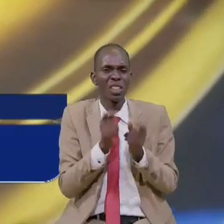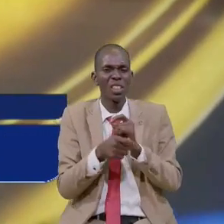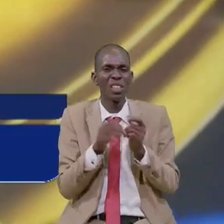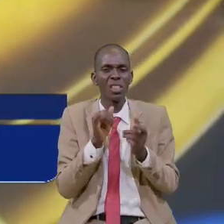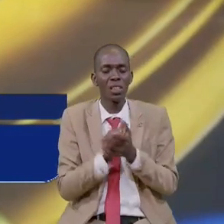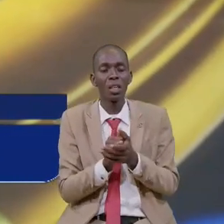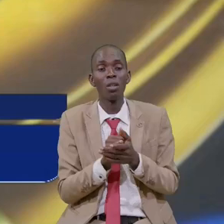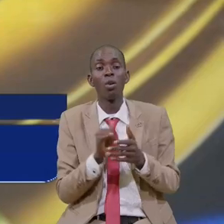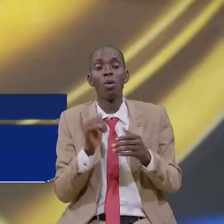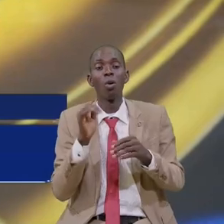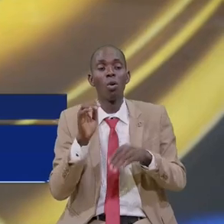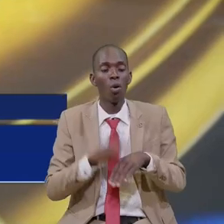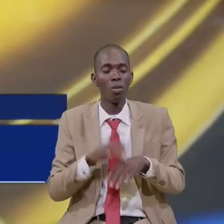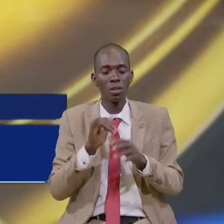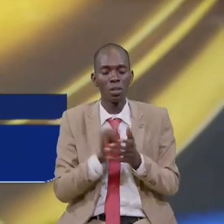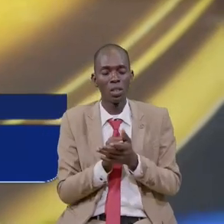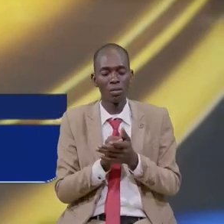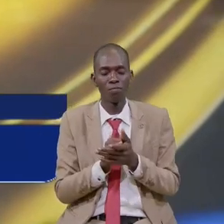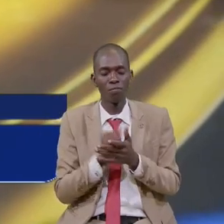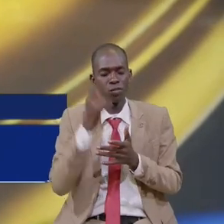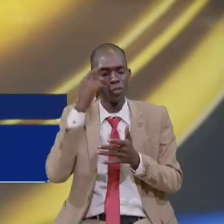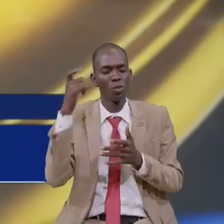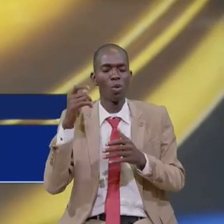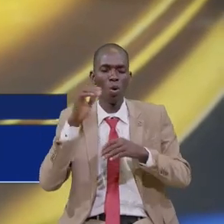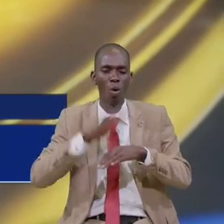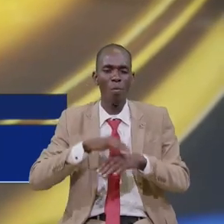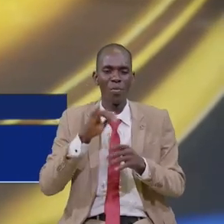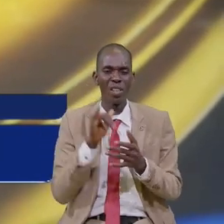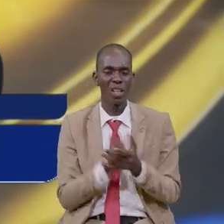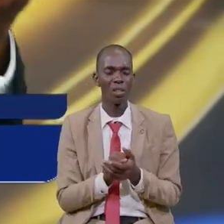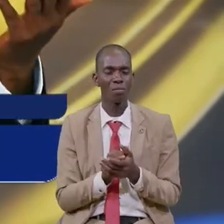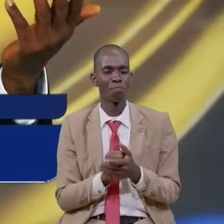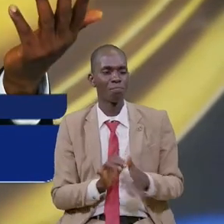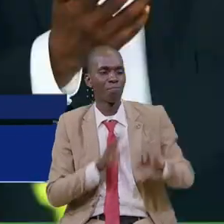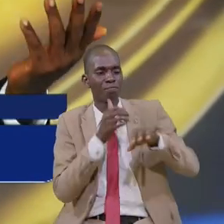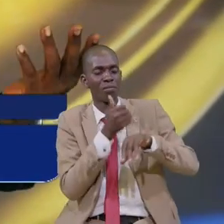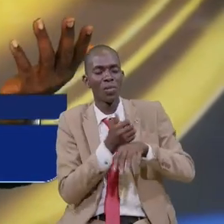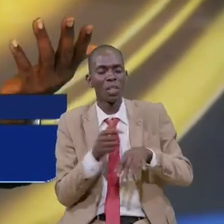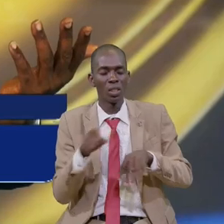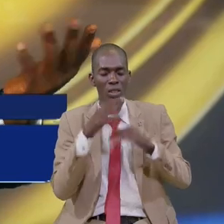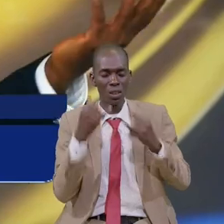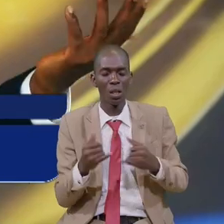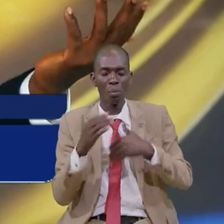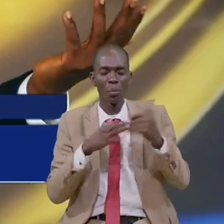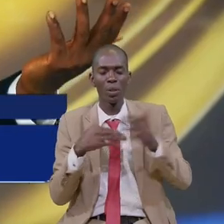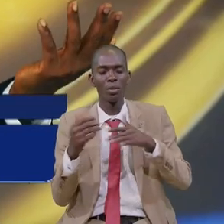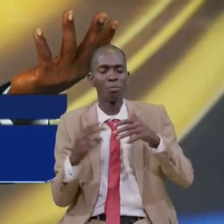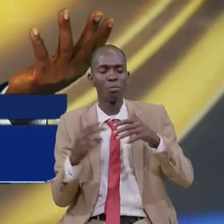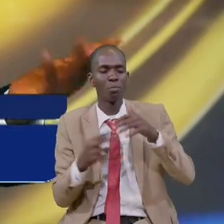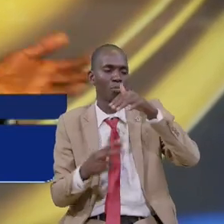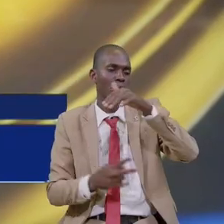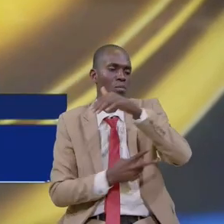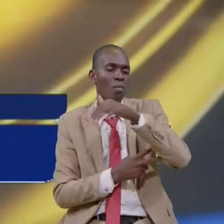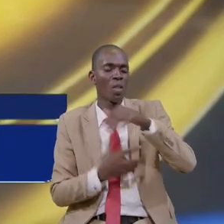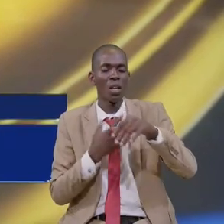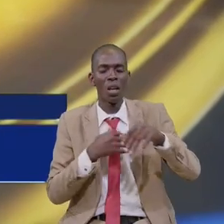rivière, sur l'océan maintenant. Ils ont bâti des ponts. Et pour la première fois, nos